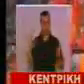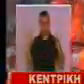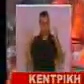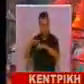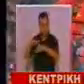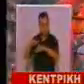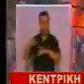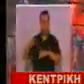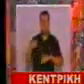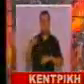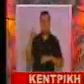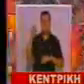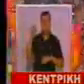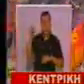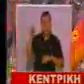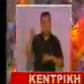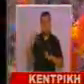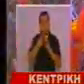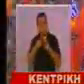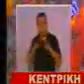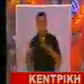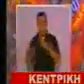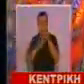εμείς έχουμε εκλογές.